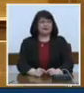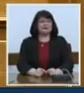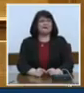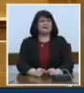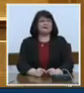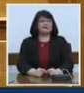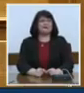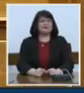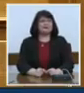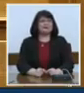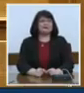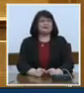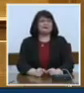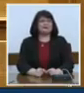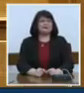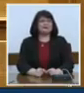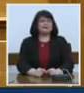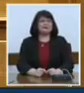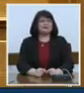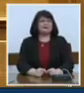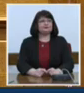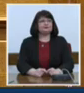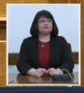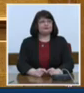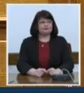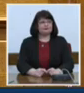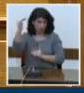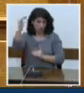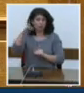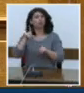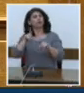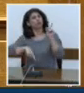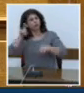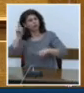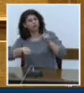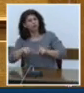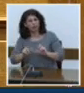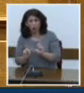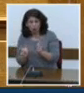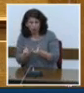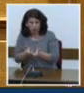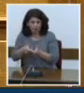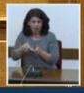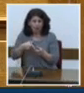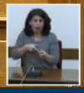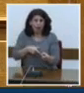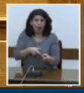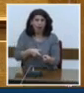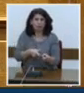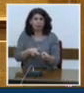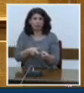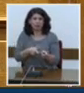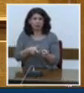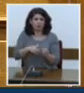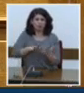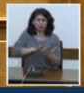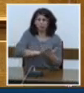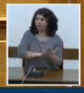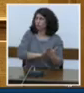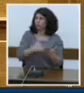από ενήλικες, συχνά και από συγγενείς τους, τους οποίους εμπιστεύονται και